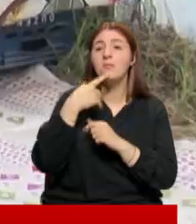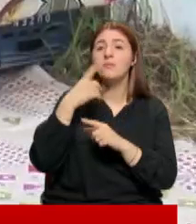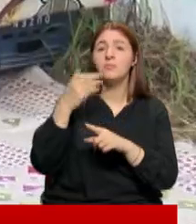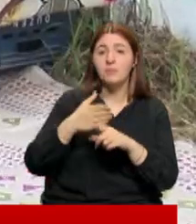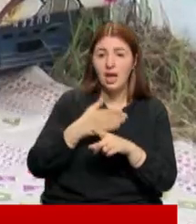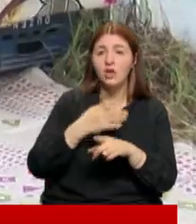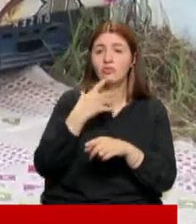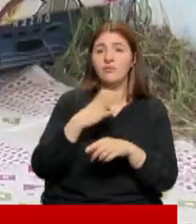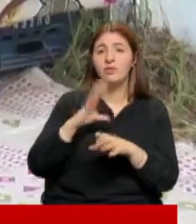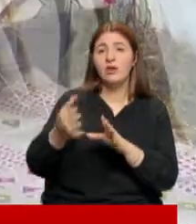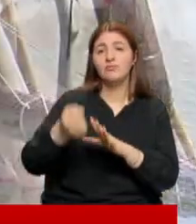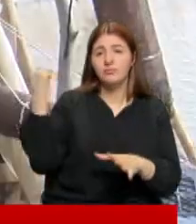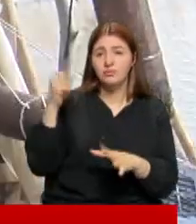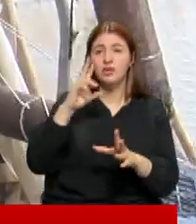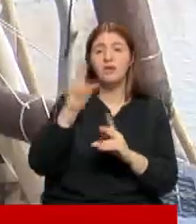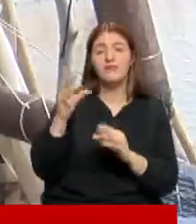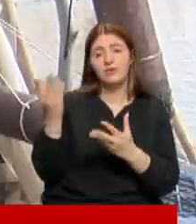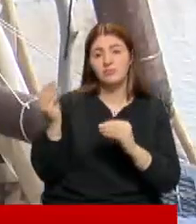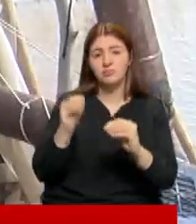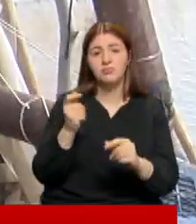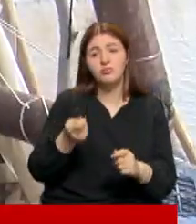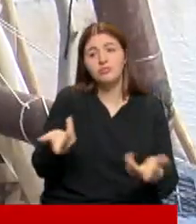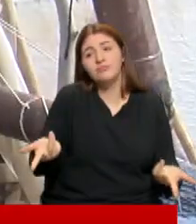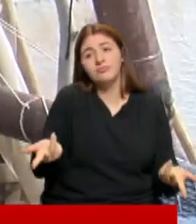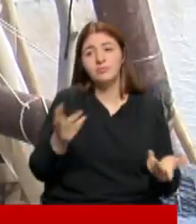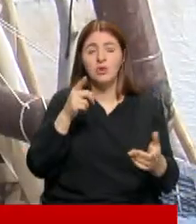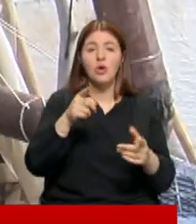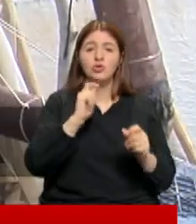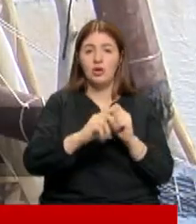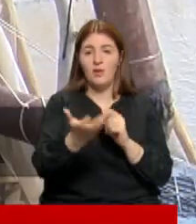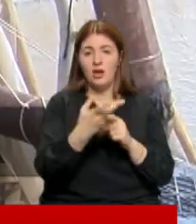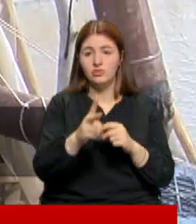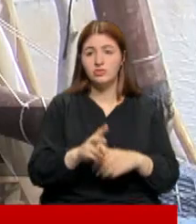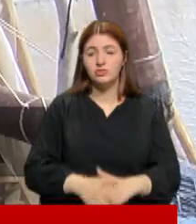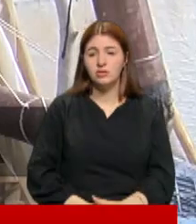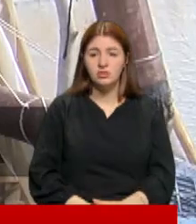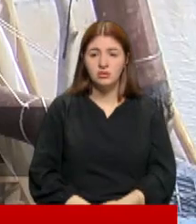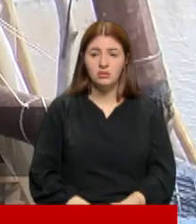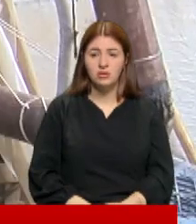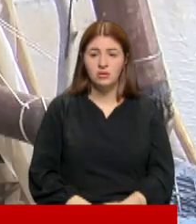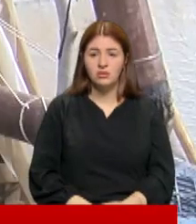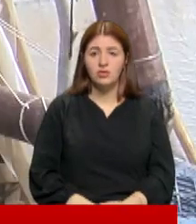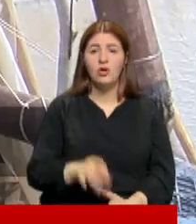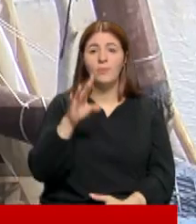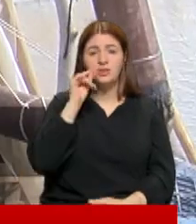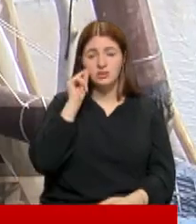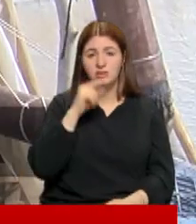domates vardı Onları kopardık yataklarımızı falan getirdik mecburen ondan dolayı soba kurduk kaç kişi yaşıyorsun